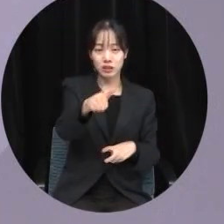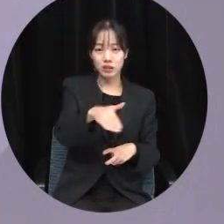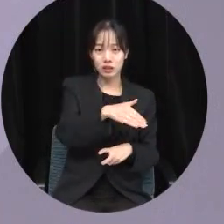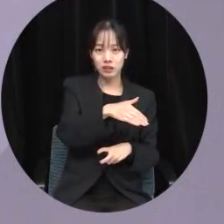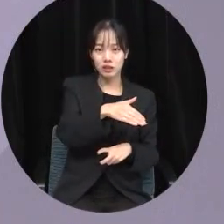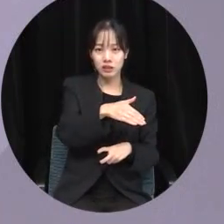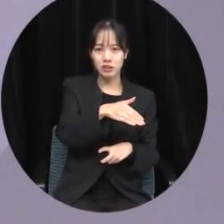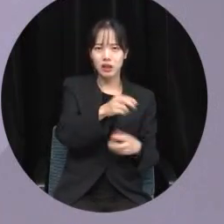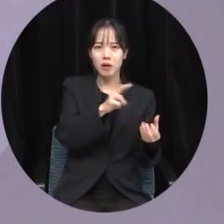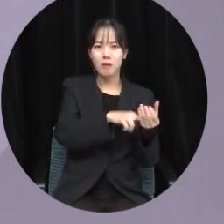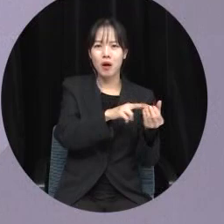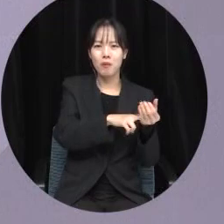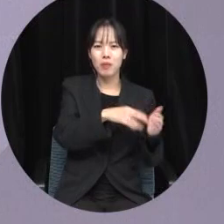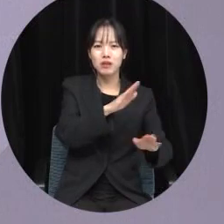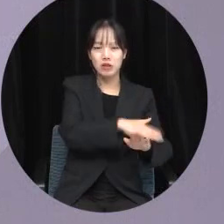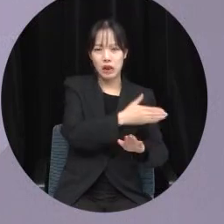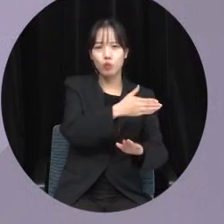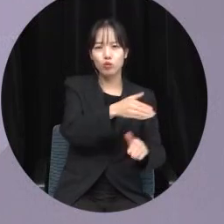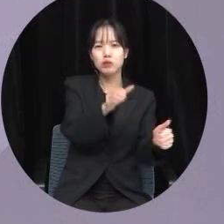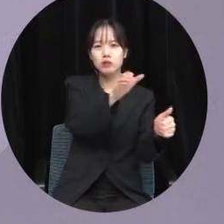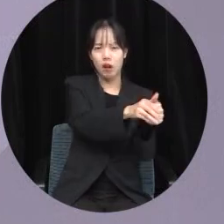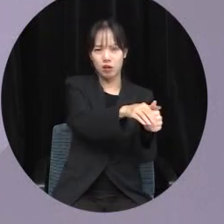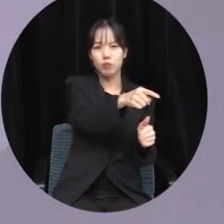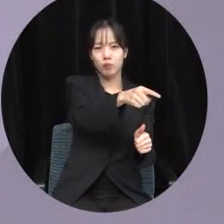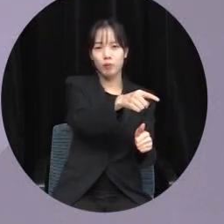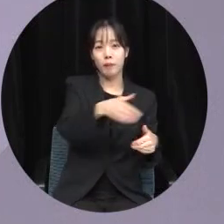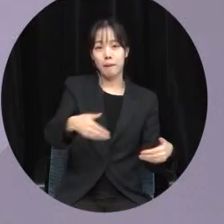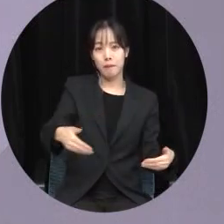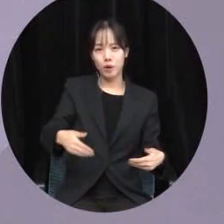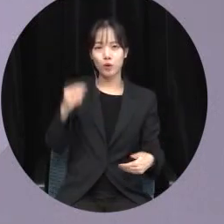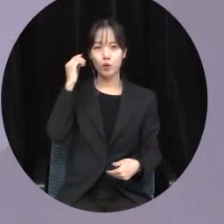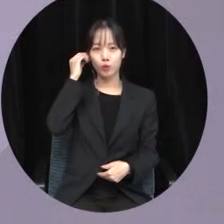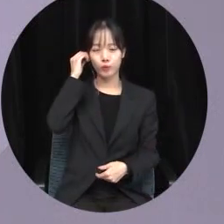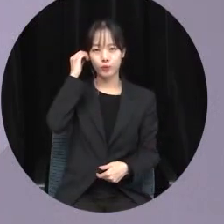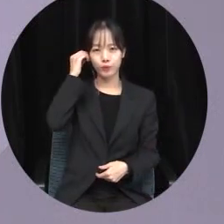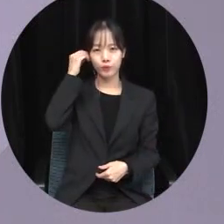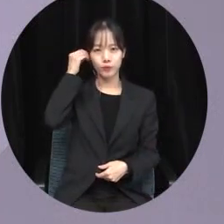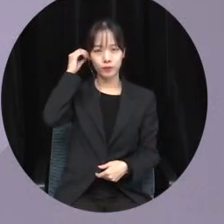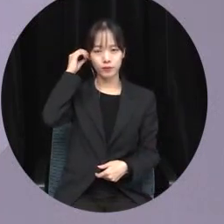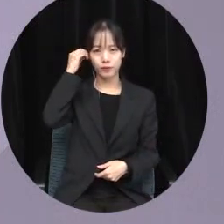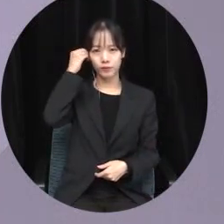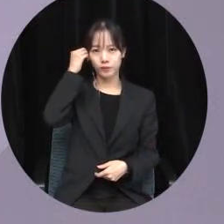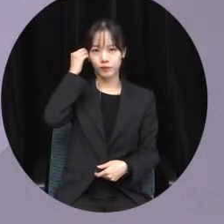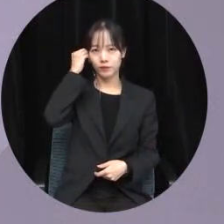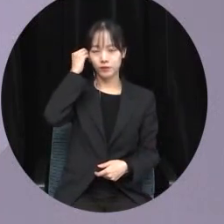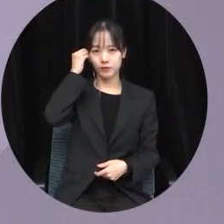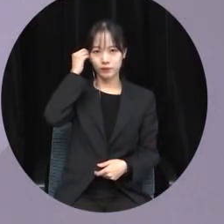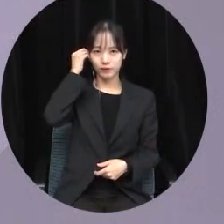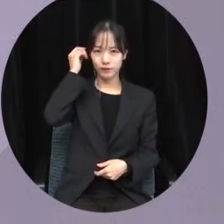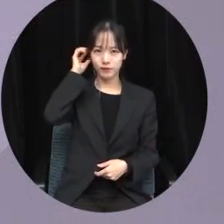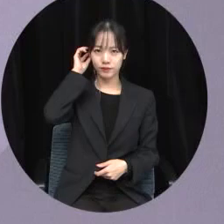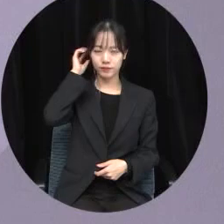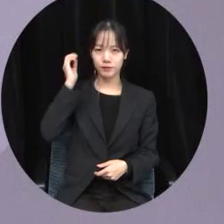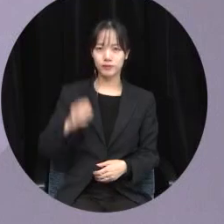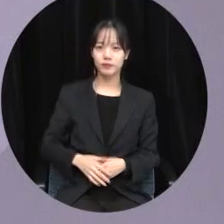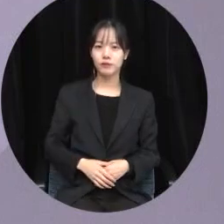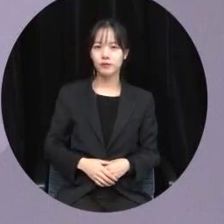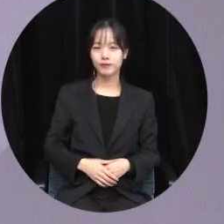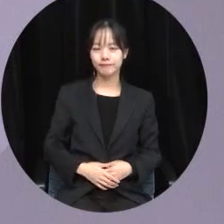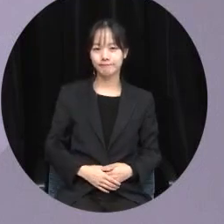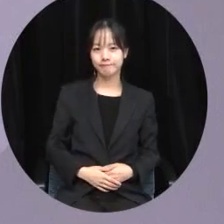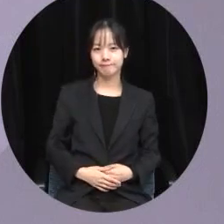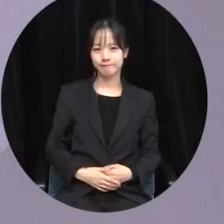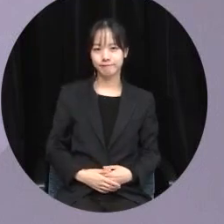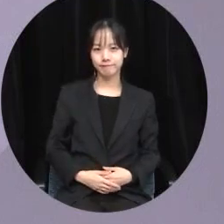대한 책임을 지는 것으로 대안들이 지금 준비되고 있고 그렇기 때문에 이것을 연계시키는 것은 적절치 않다